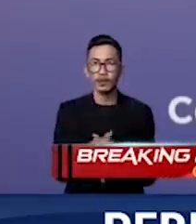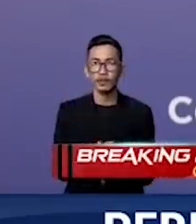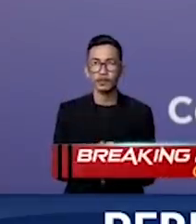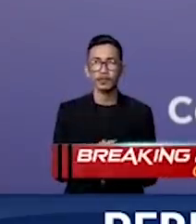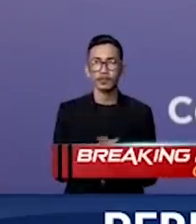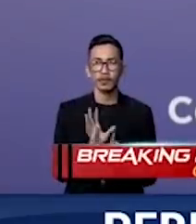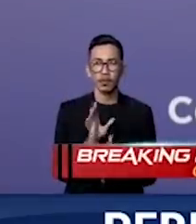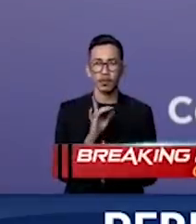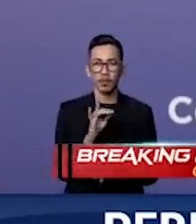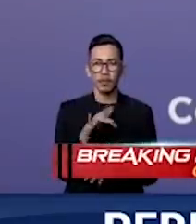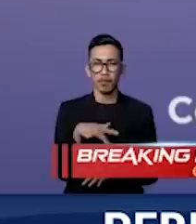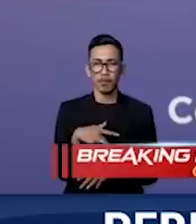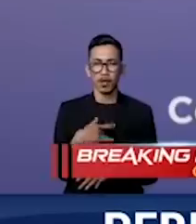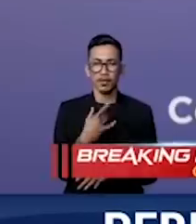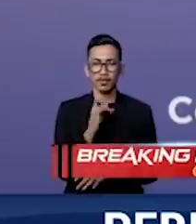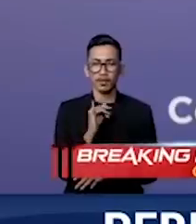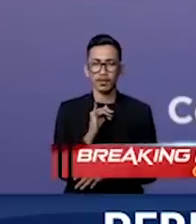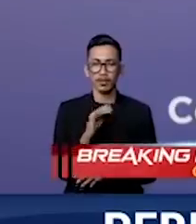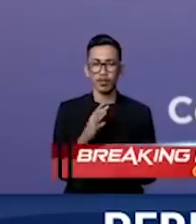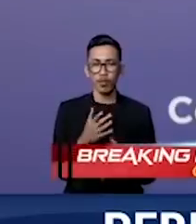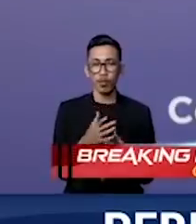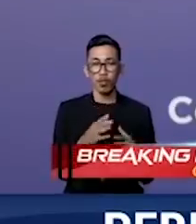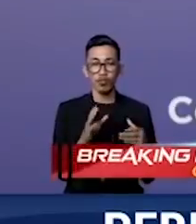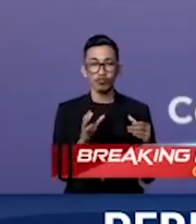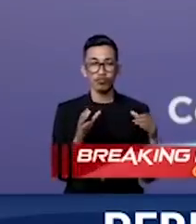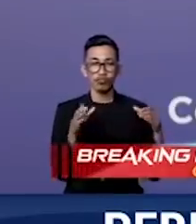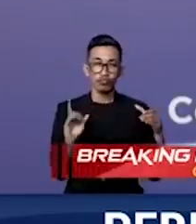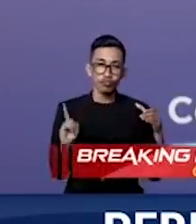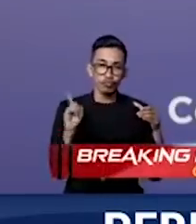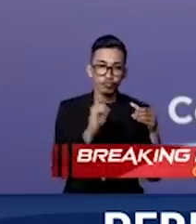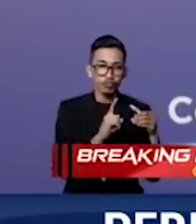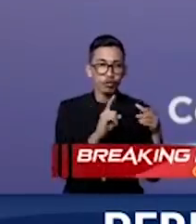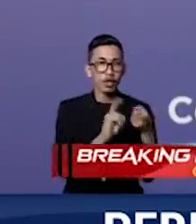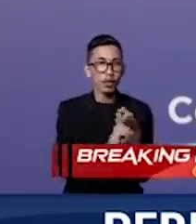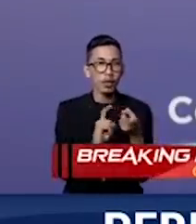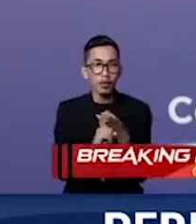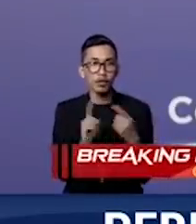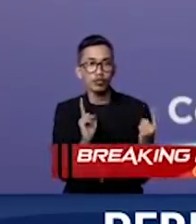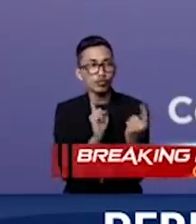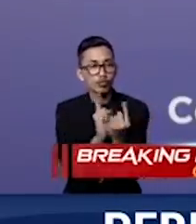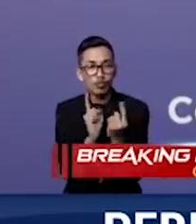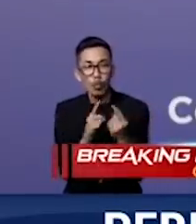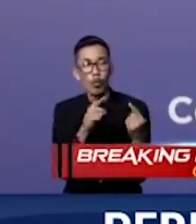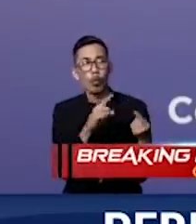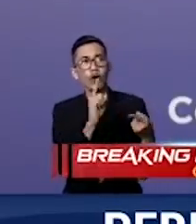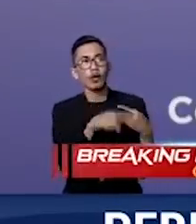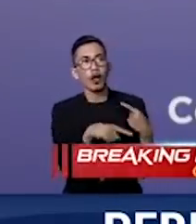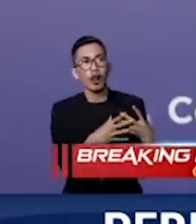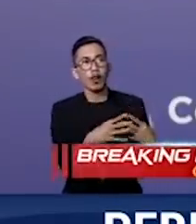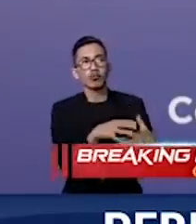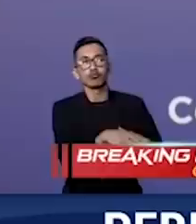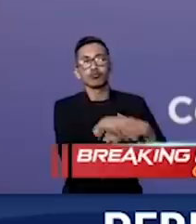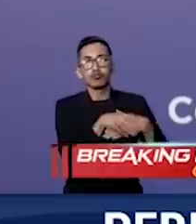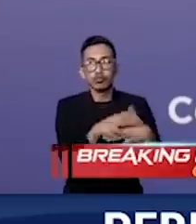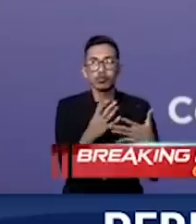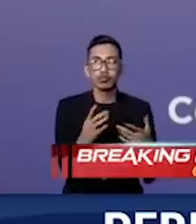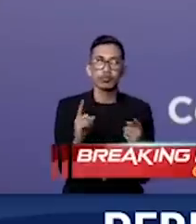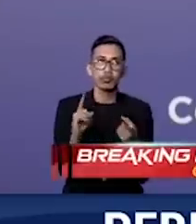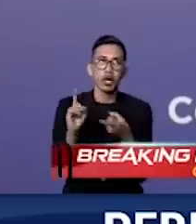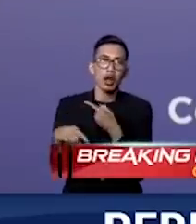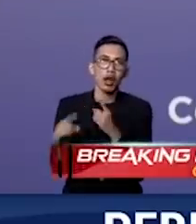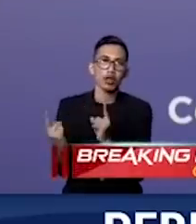bahwa karena berada di orang-orang yang sudah kita kenal baik karena merasa berada disekitar orang yang